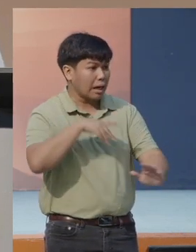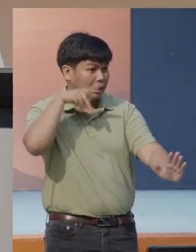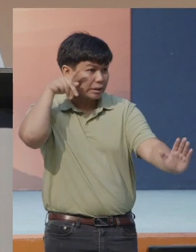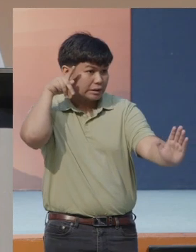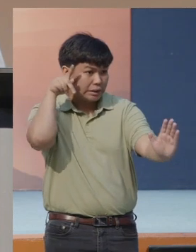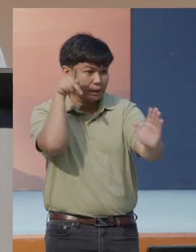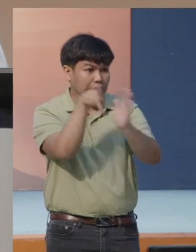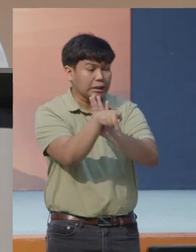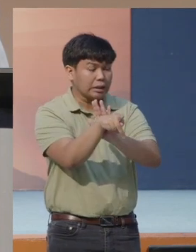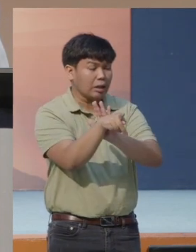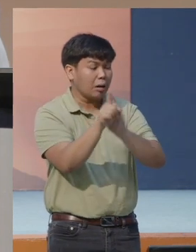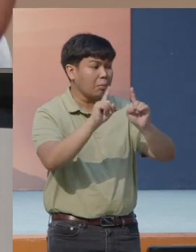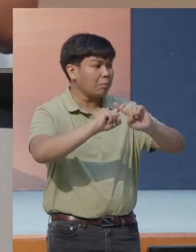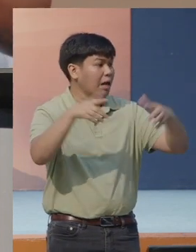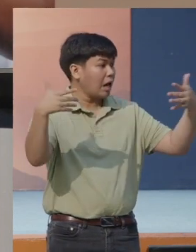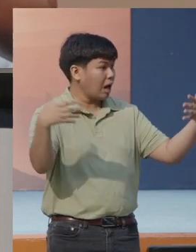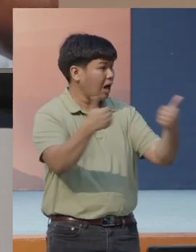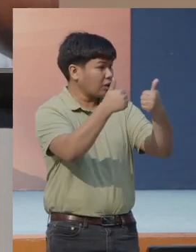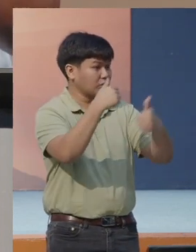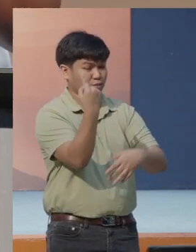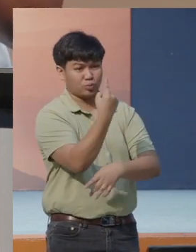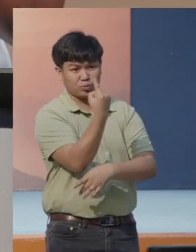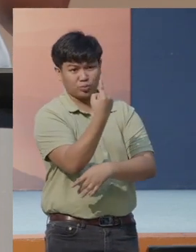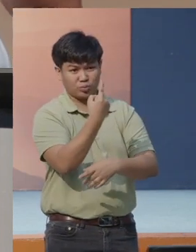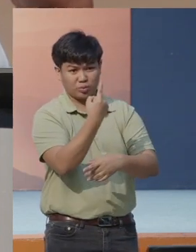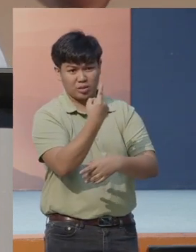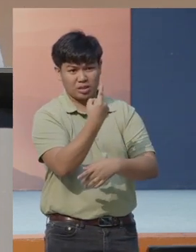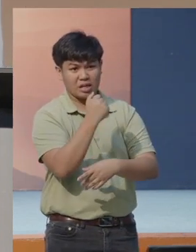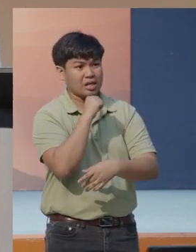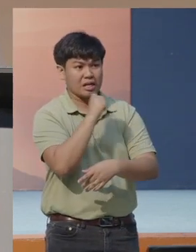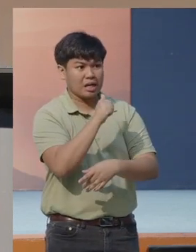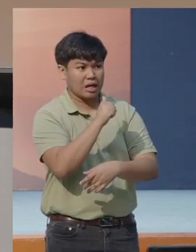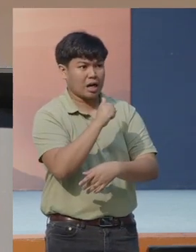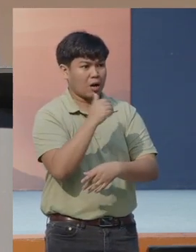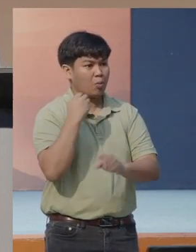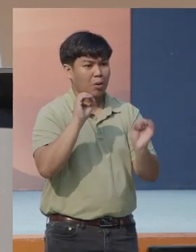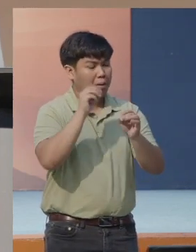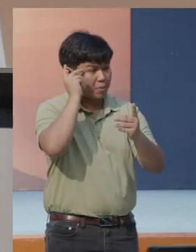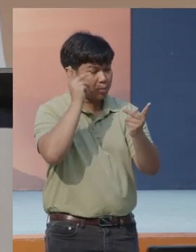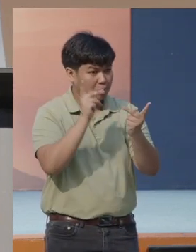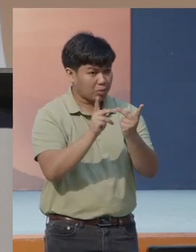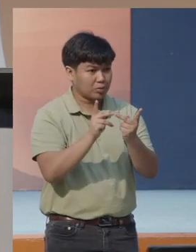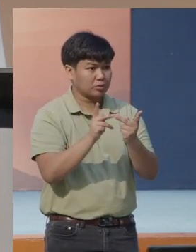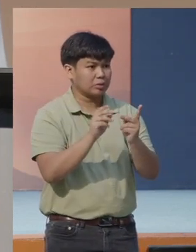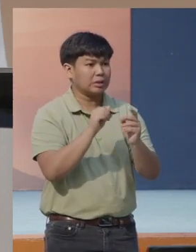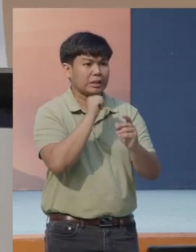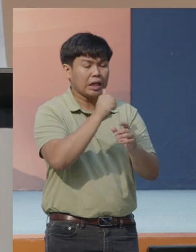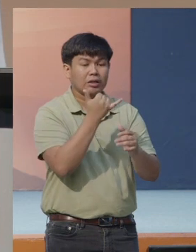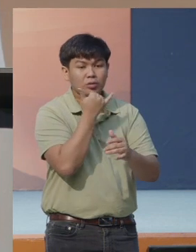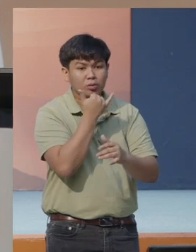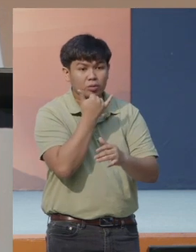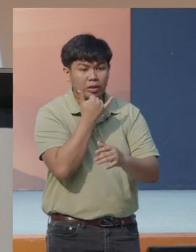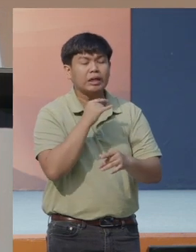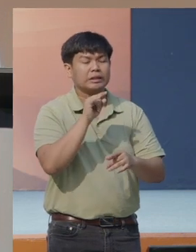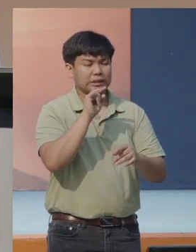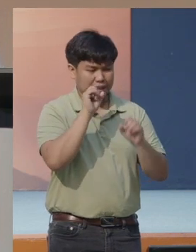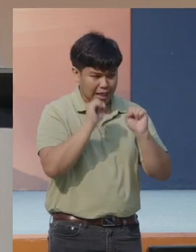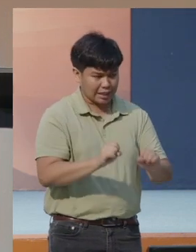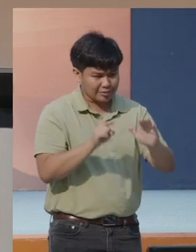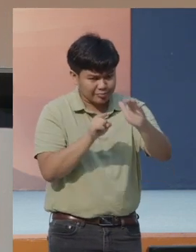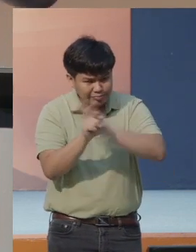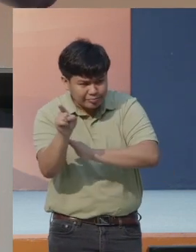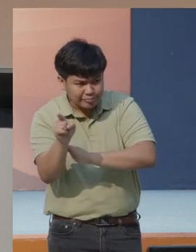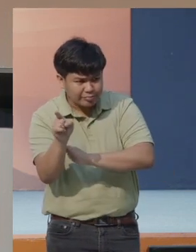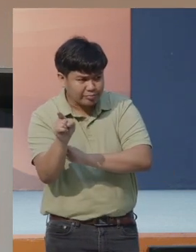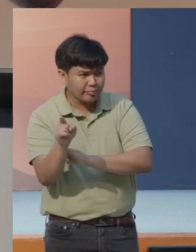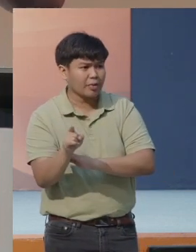person without intent or unknowingly may flee there. They shall be for you a refuge from